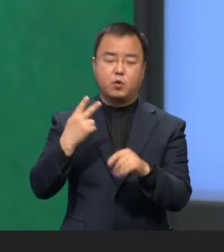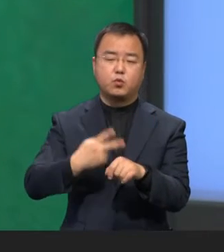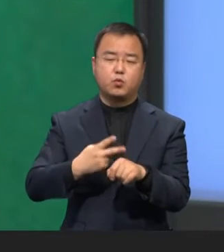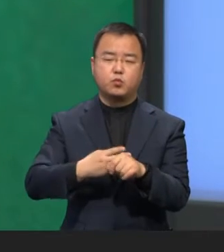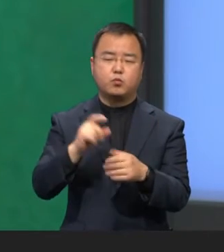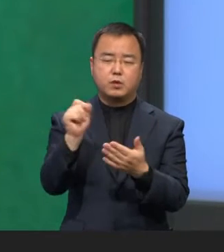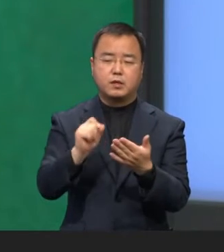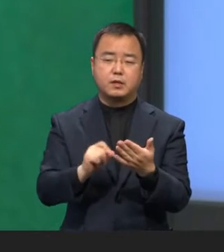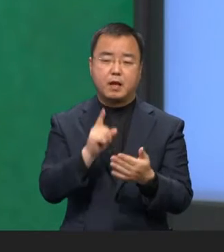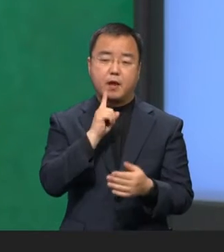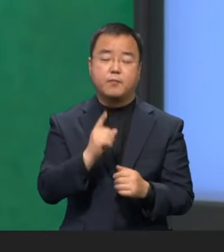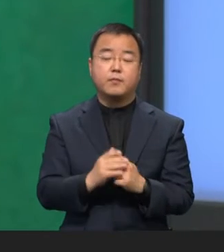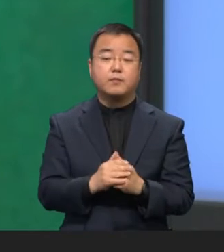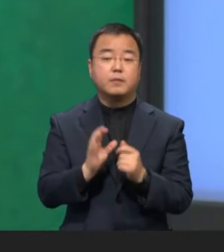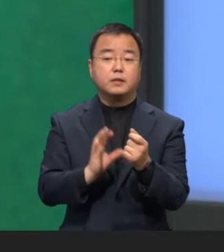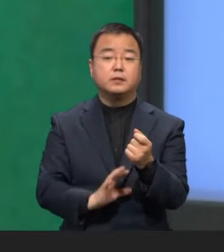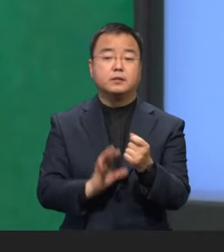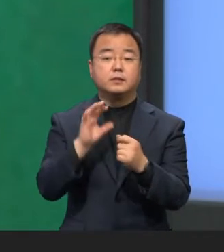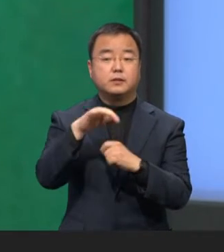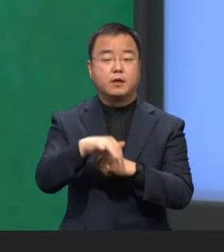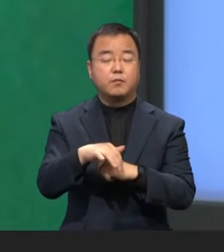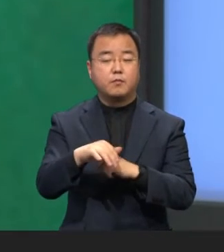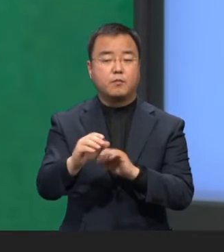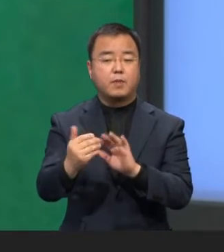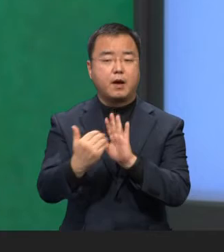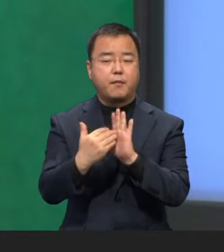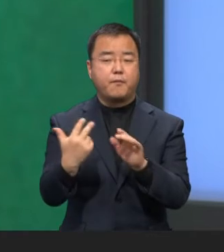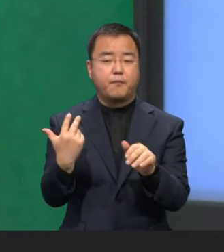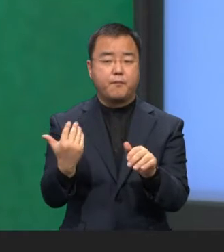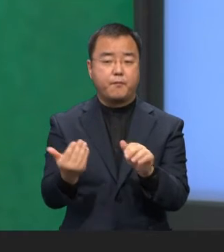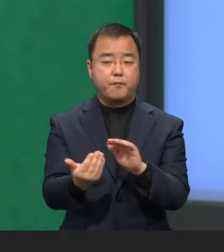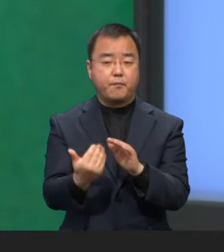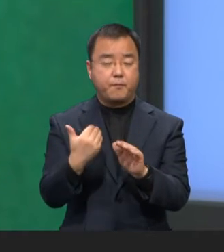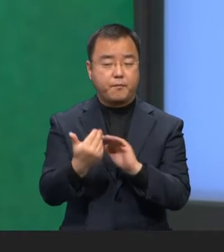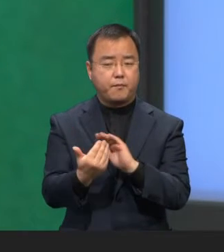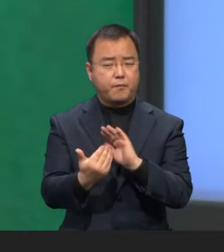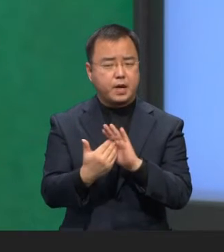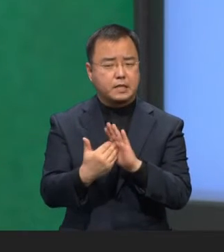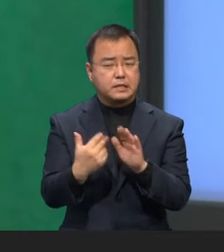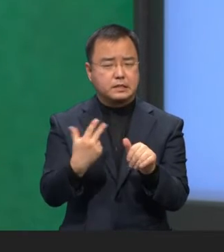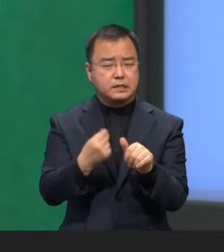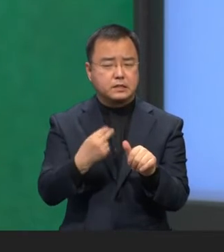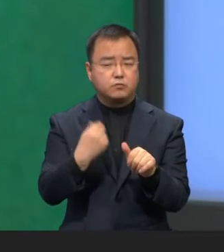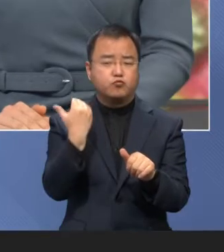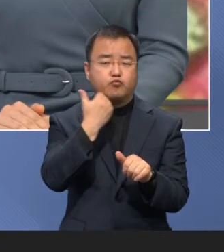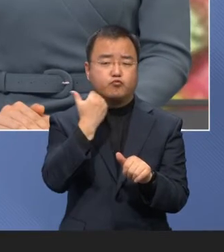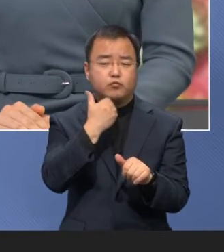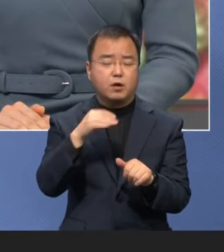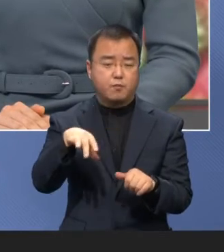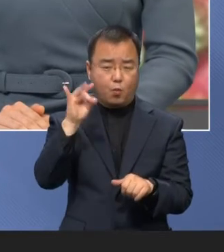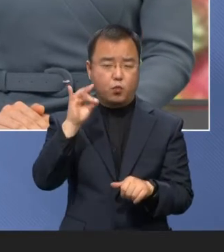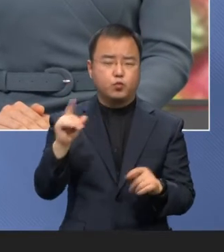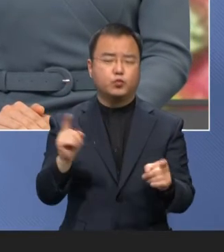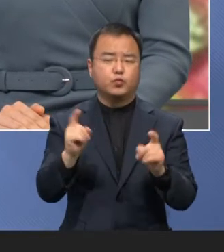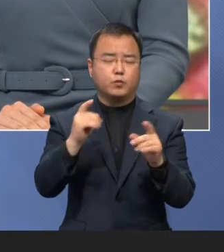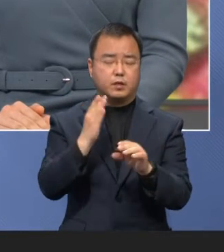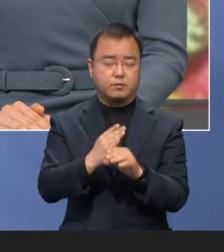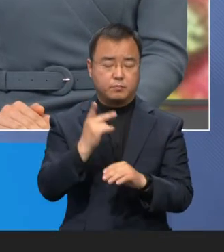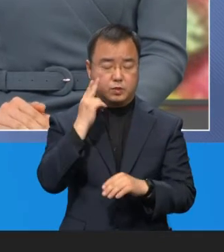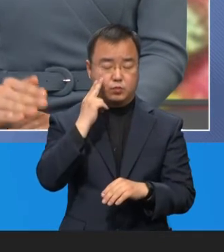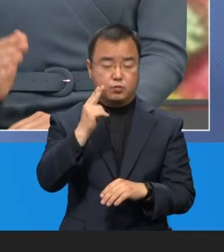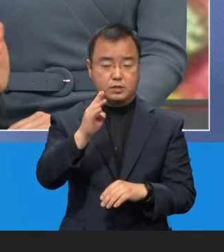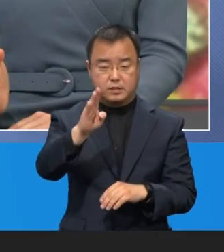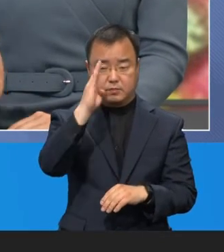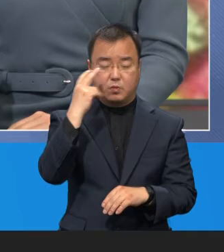소개합니다. 요즘 전 세계적으로 백신을 어떤 집단부터 맞게 할지 논란이 한창이죠. 예. 현재 미국의